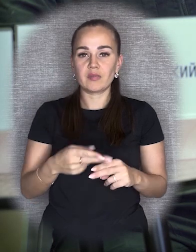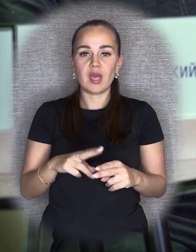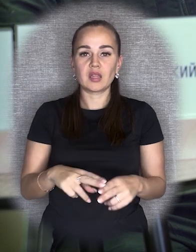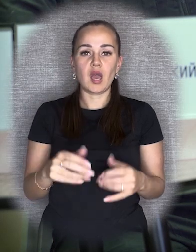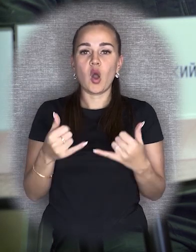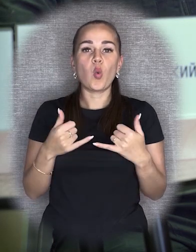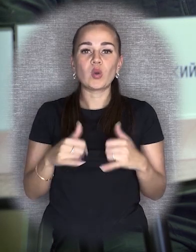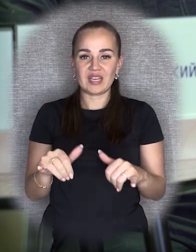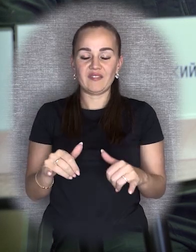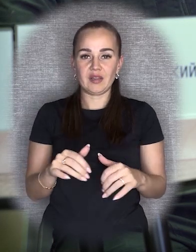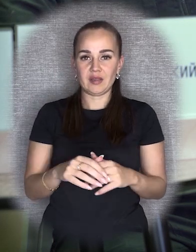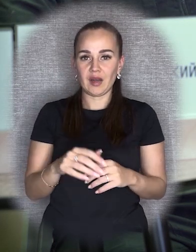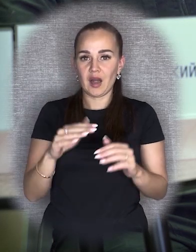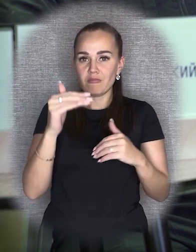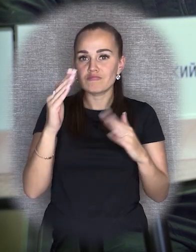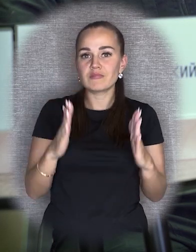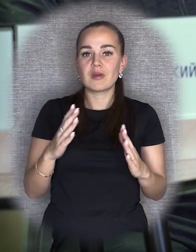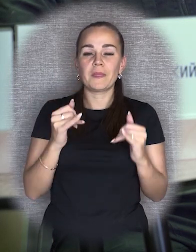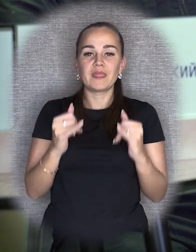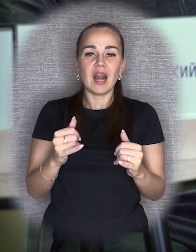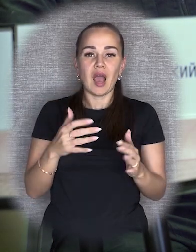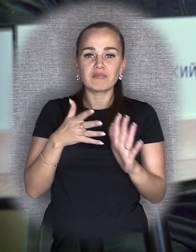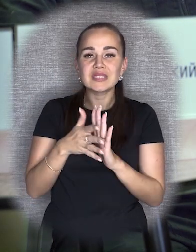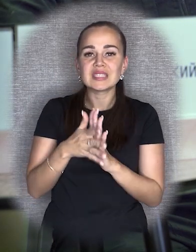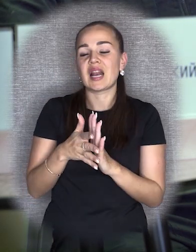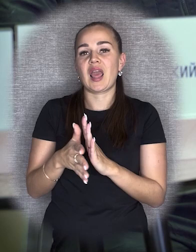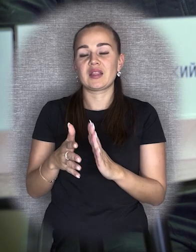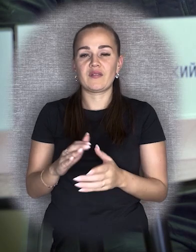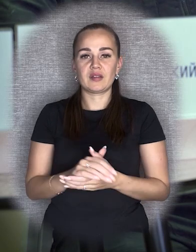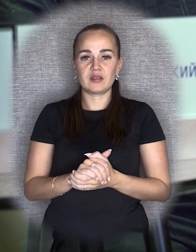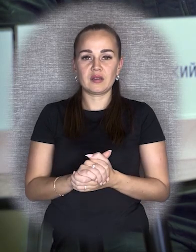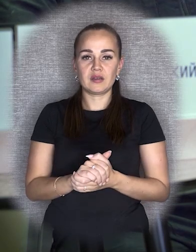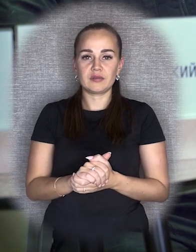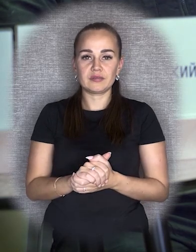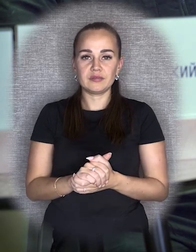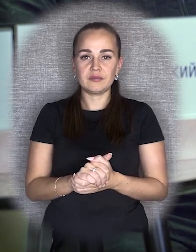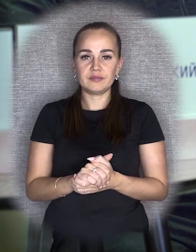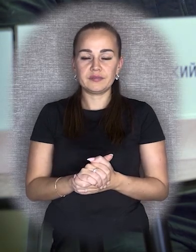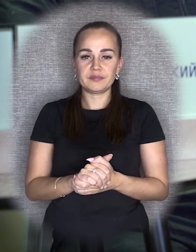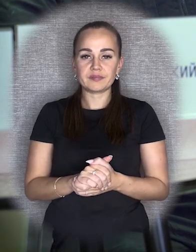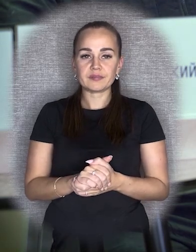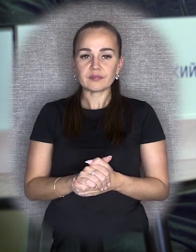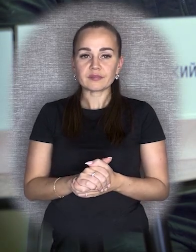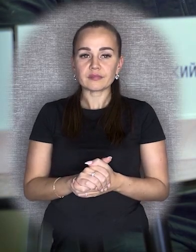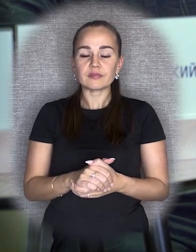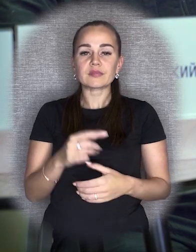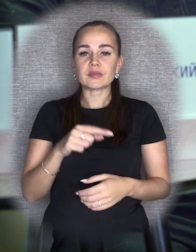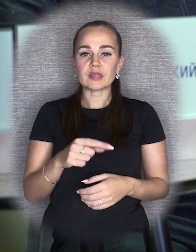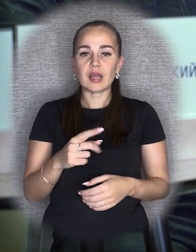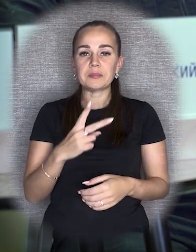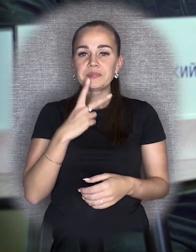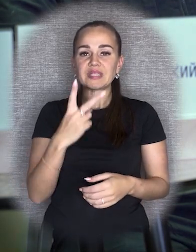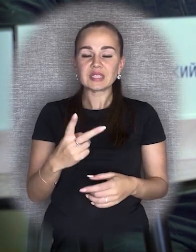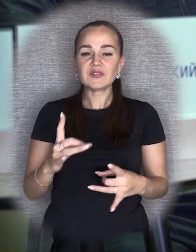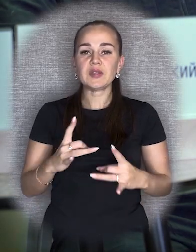невероятный тоже материал для исследования, да, и в том числе этнографического, потому что там представлен праздник в Казахстане